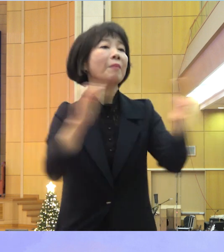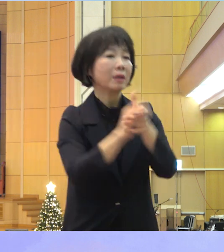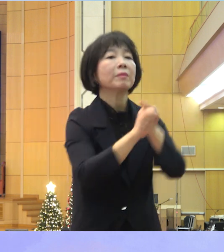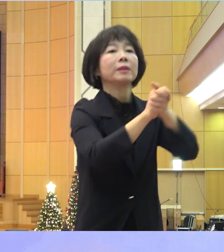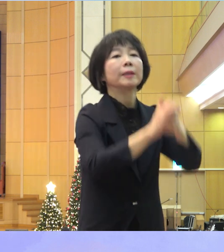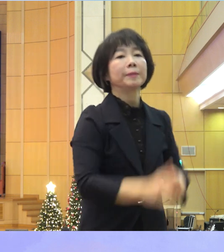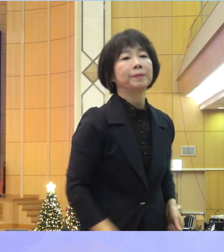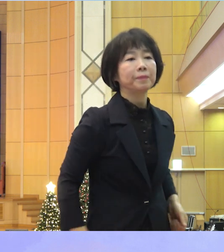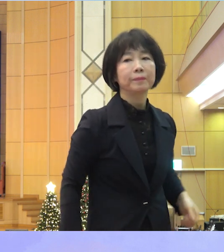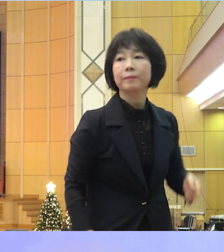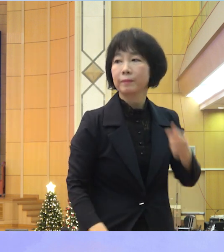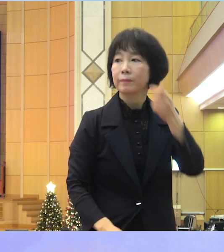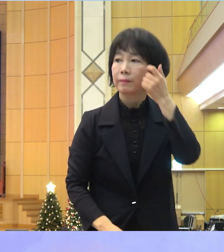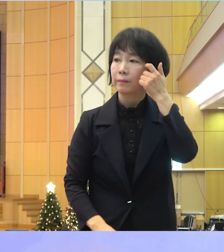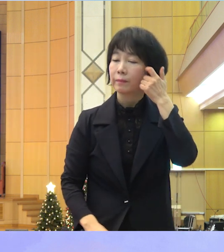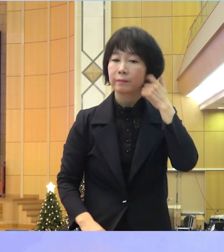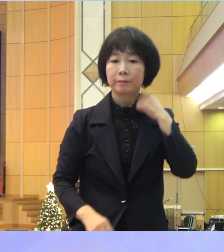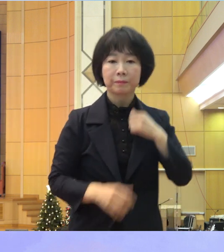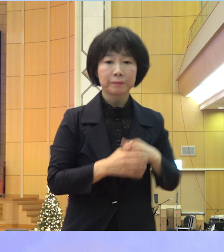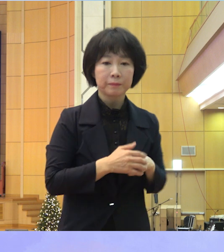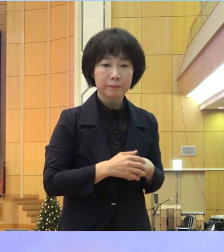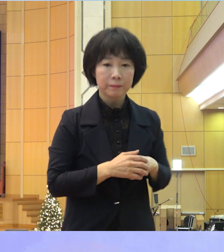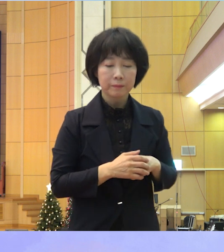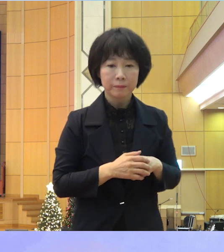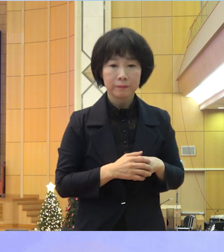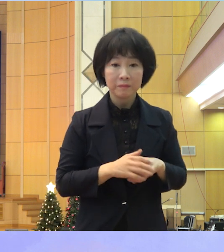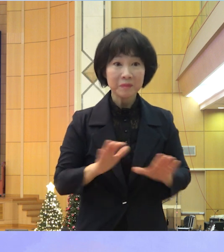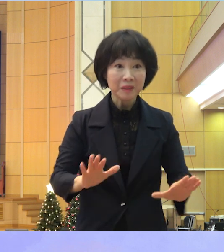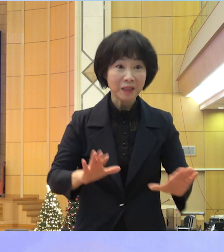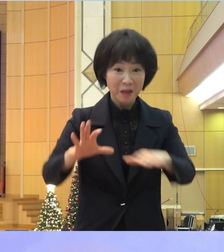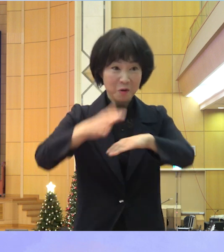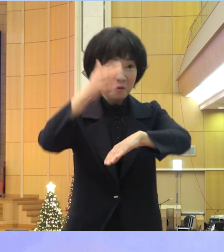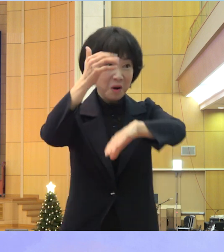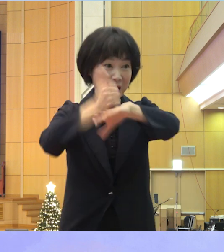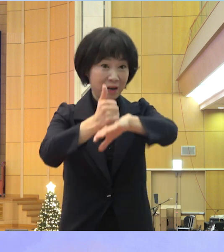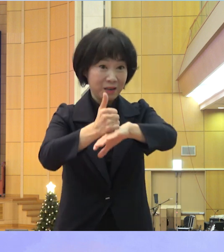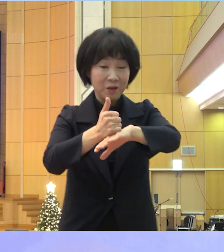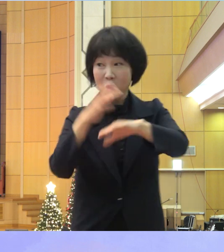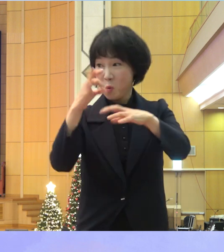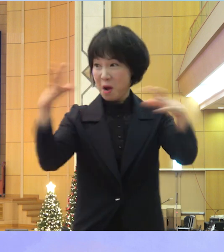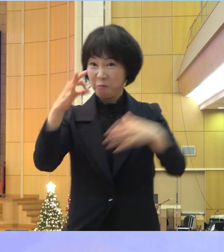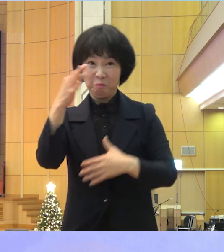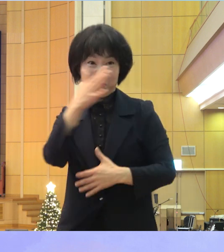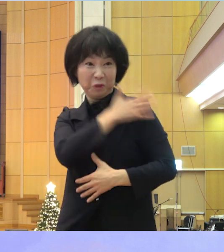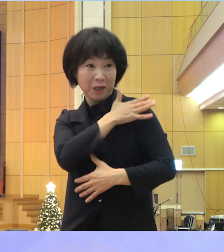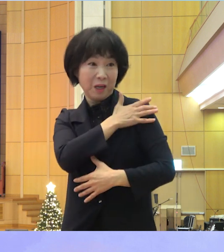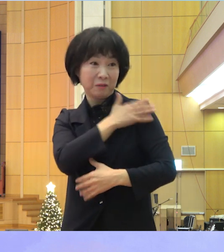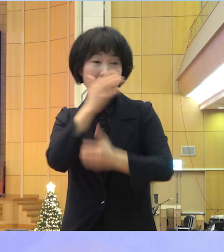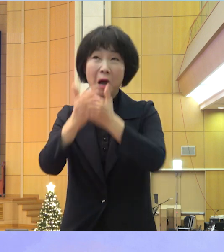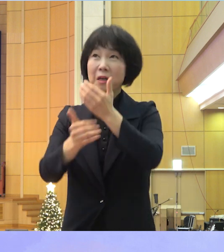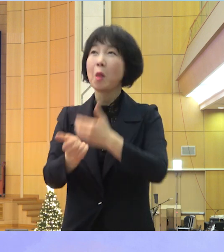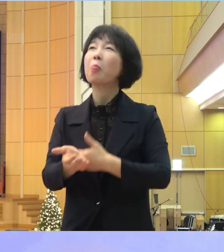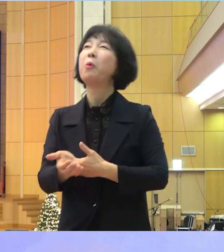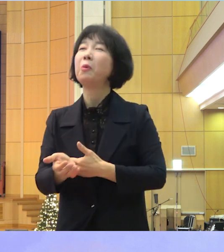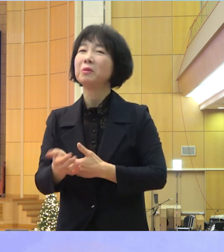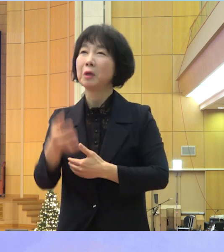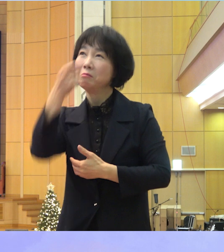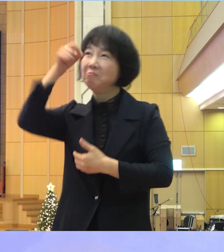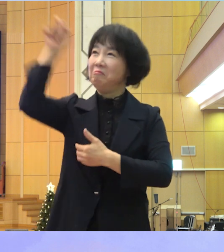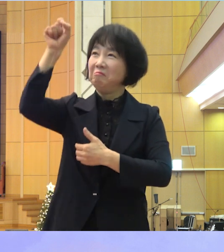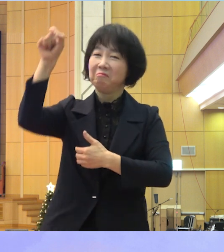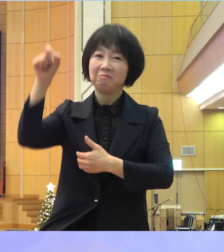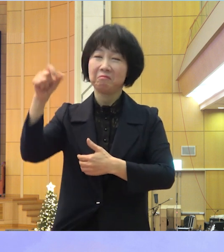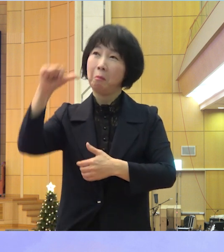주시게 하려고. 이 말은 뭐냐? 그동안에는 형식적으로 믿었거든. 죽게 생겼으니까 내가 하루를